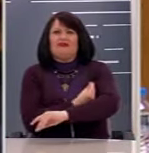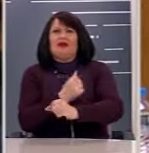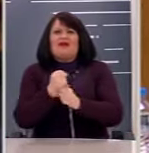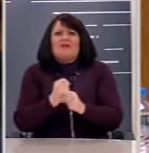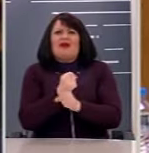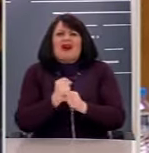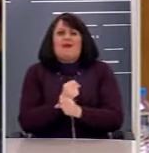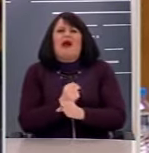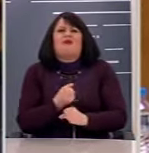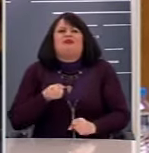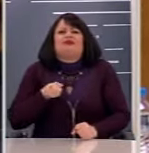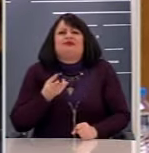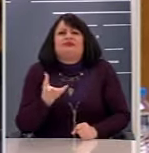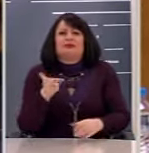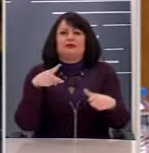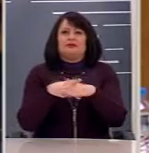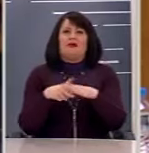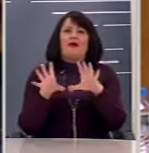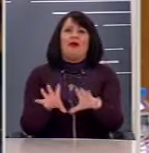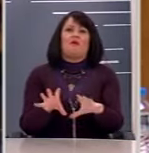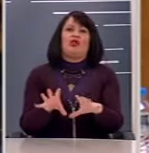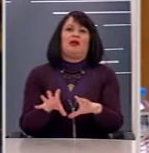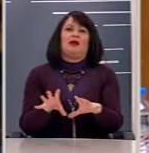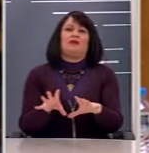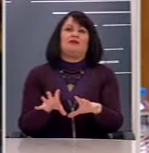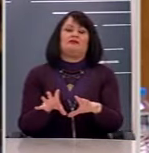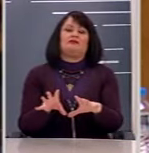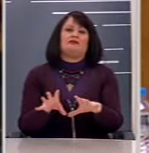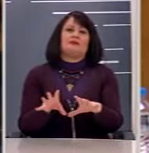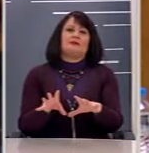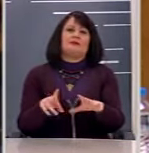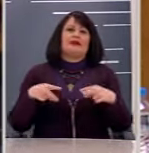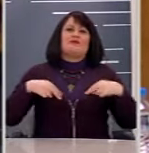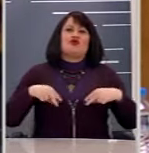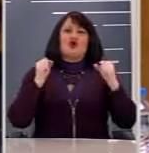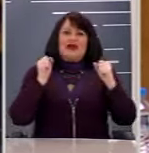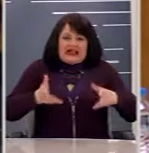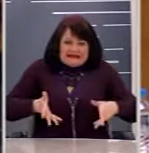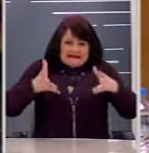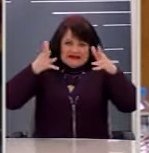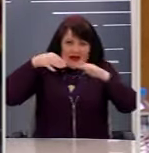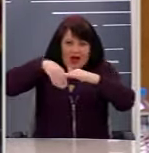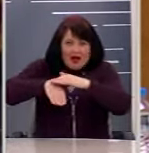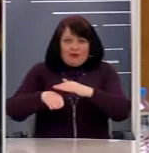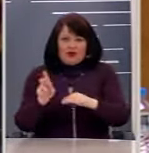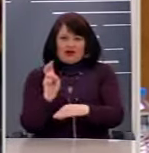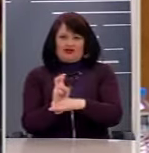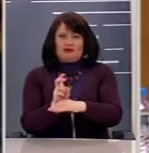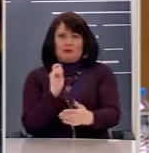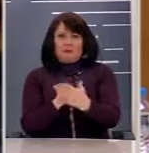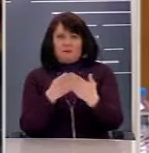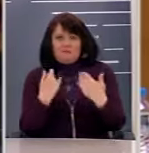φάρμακα βρίσκονται στις αποθήκες του Υπουργείου Υγείας και όταν